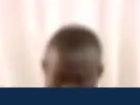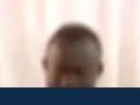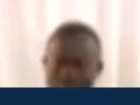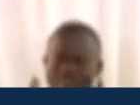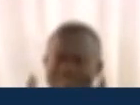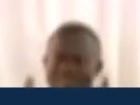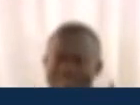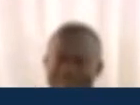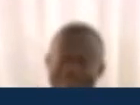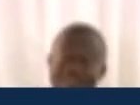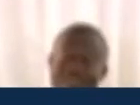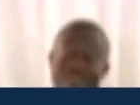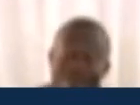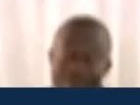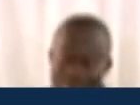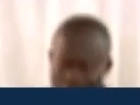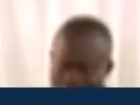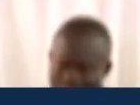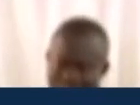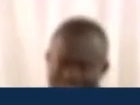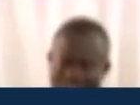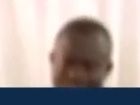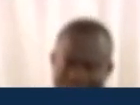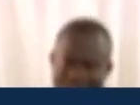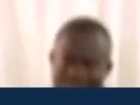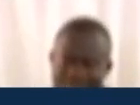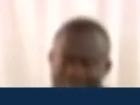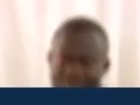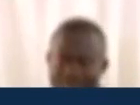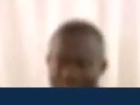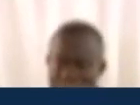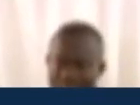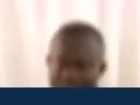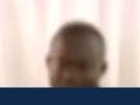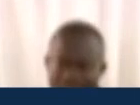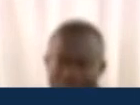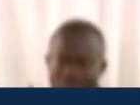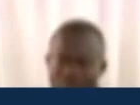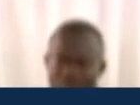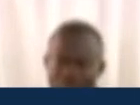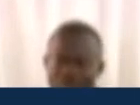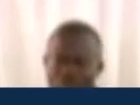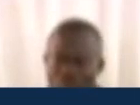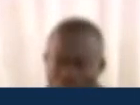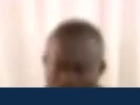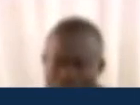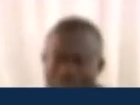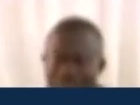wavutse nzakomeza gushishikariza bagenzi banjye gukunda